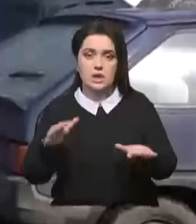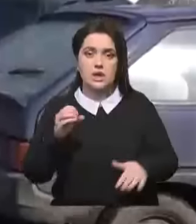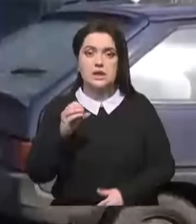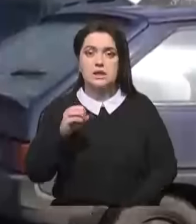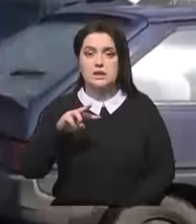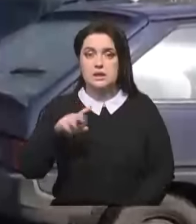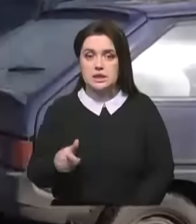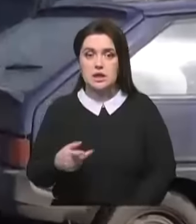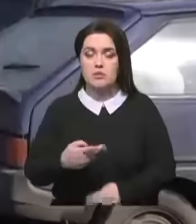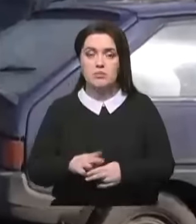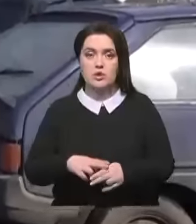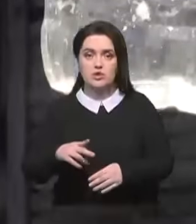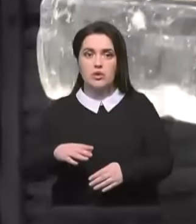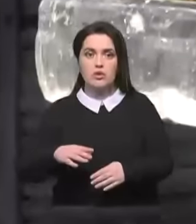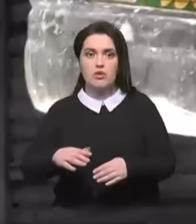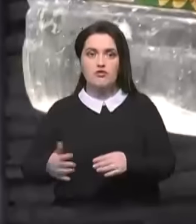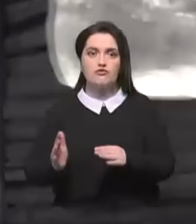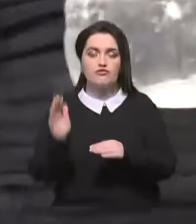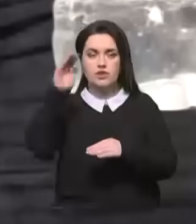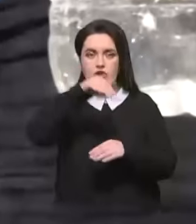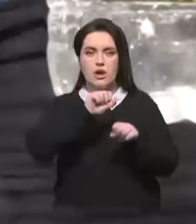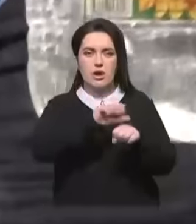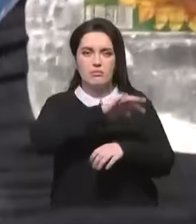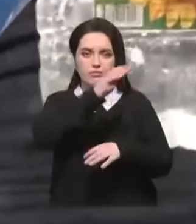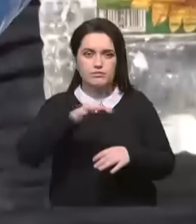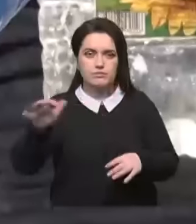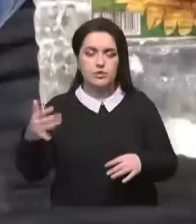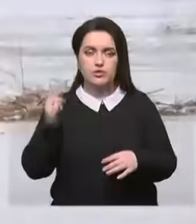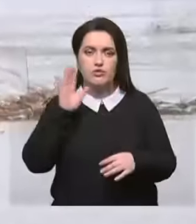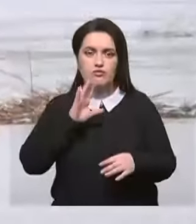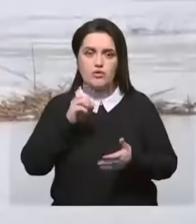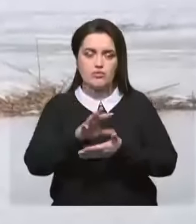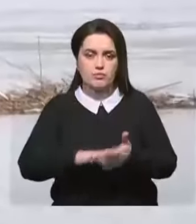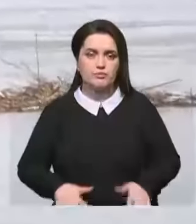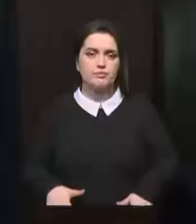Разлив реки Исиль оказался выше оградительных валов. Вода продолжает